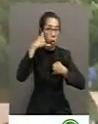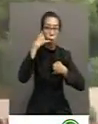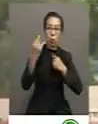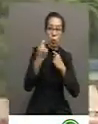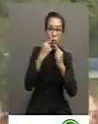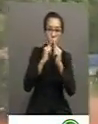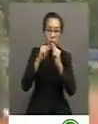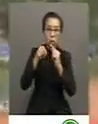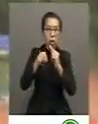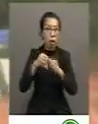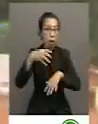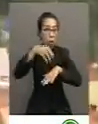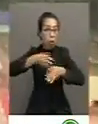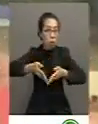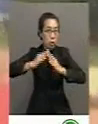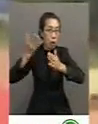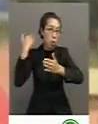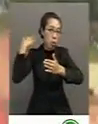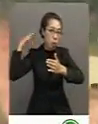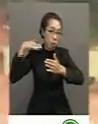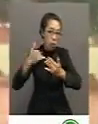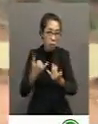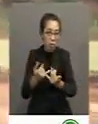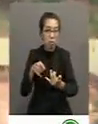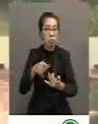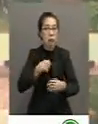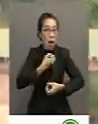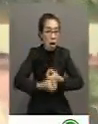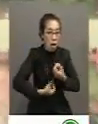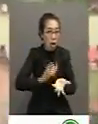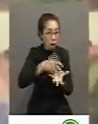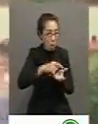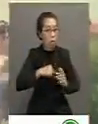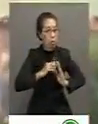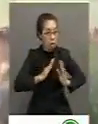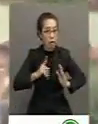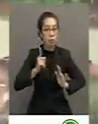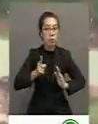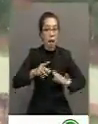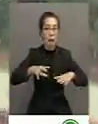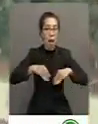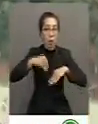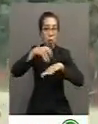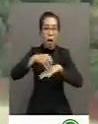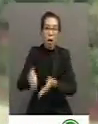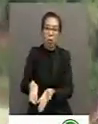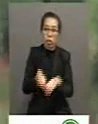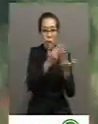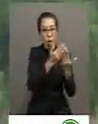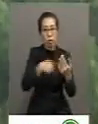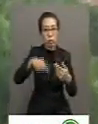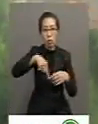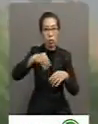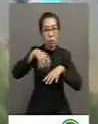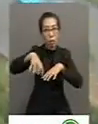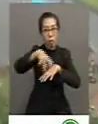ความเป็นมาในการก่อสร้างแพแสดงถึงเจตนาที่บริสุทธิ์ใจแล้วก็ตัดสินใจยอมรื้อถอนแพออกนอกพื้นที่อุทยานทั้งห